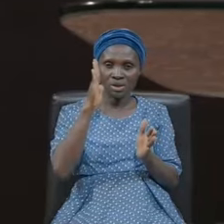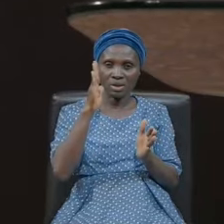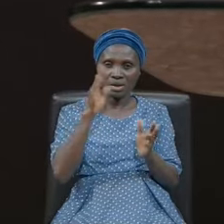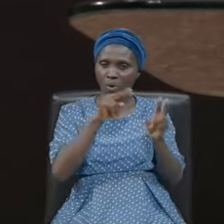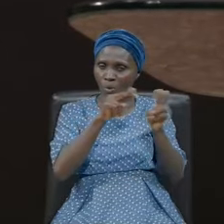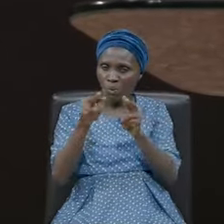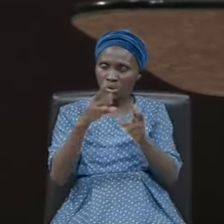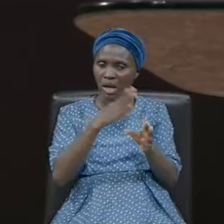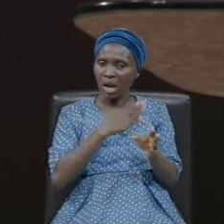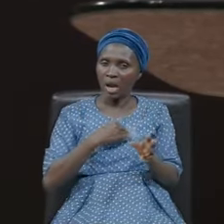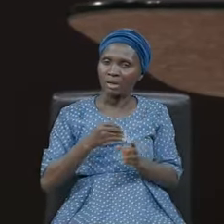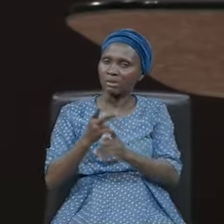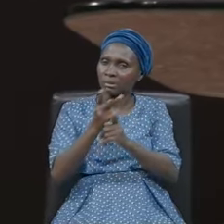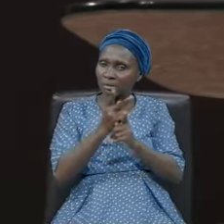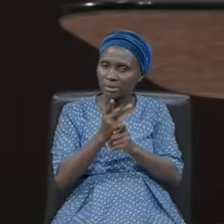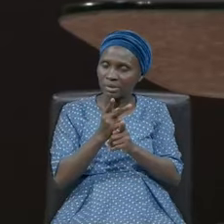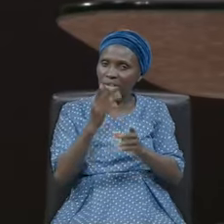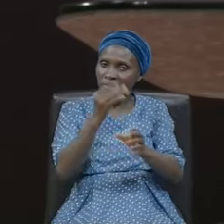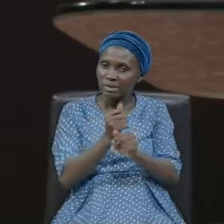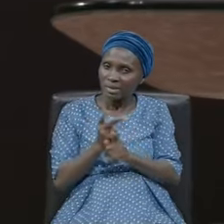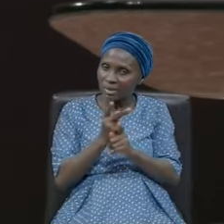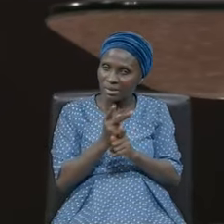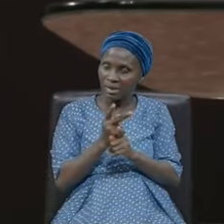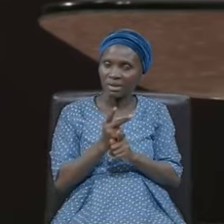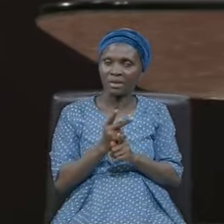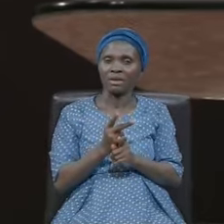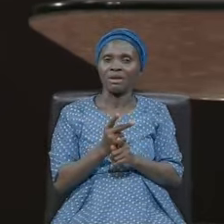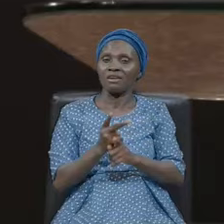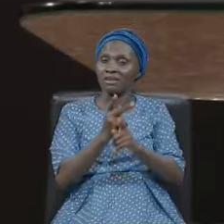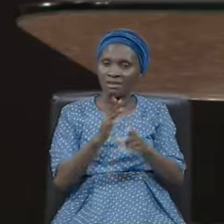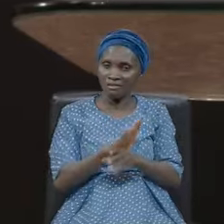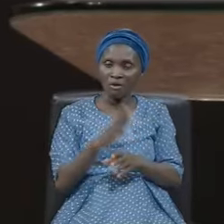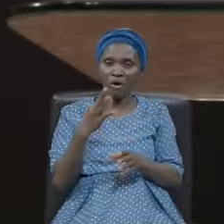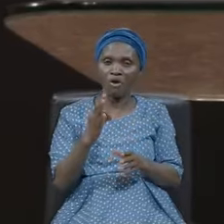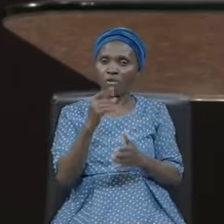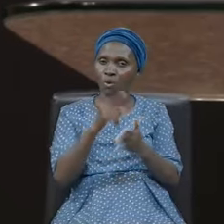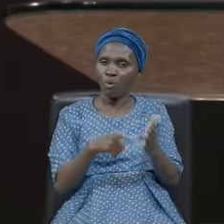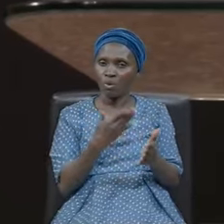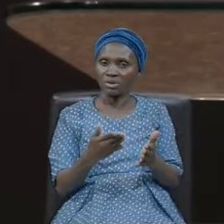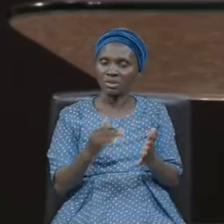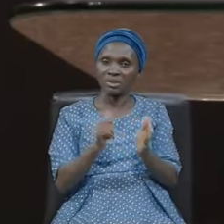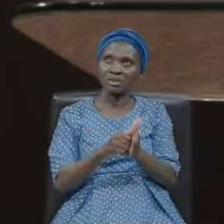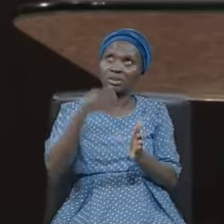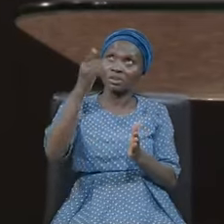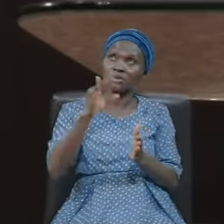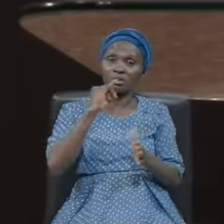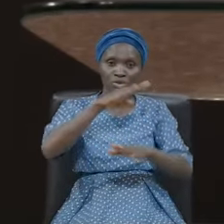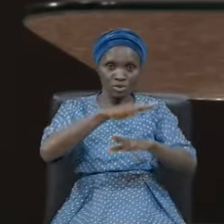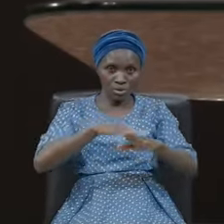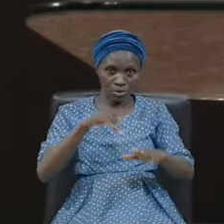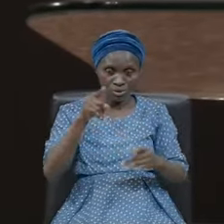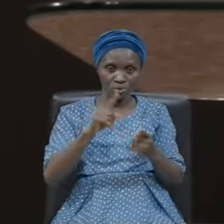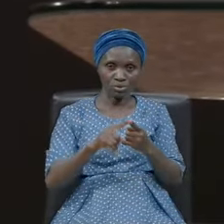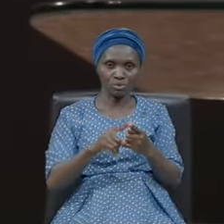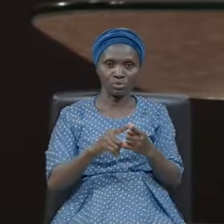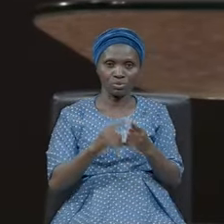soin, que ce que Dieu doit, que vous ne feintiez pas, que vous ne dressez pas votre épaule